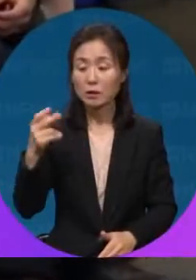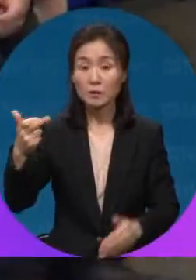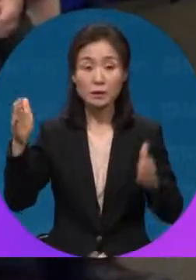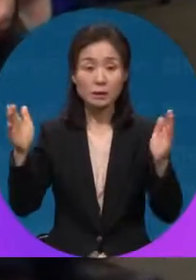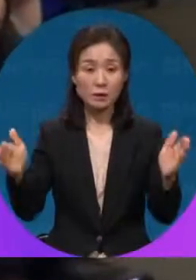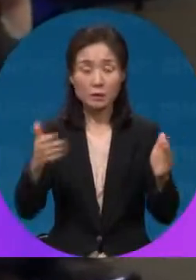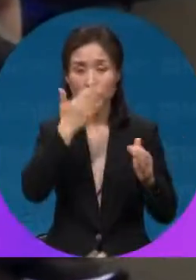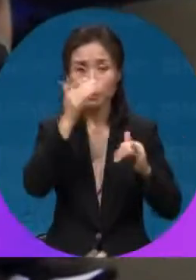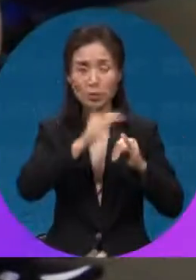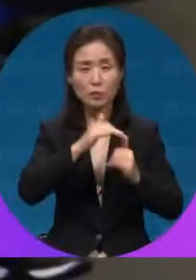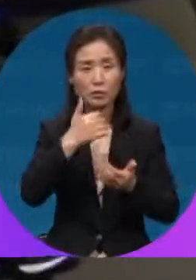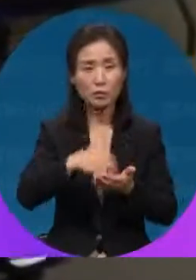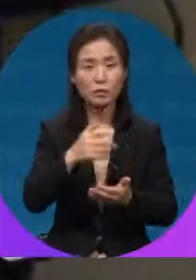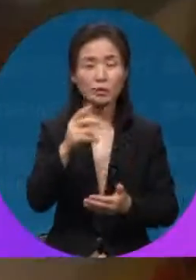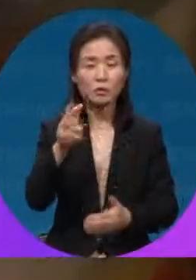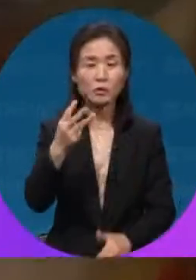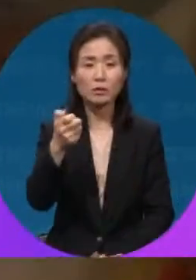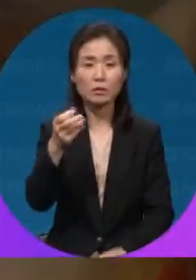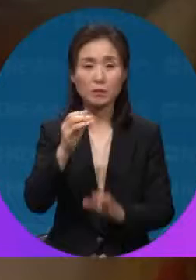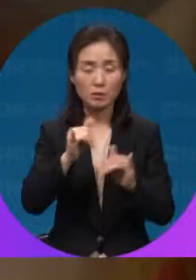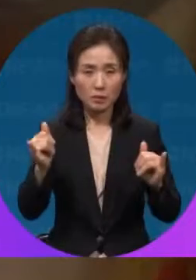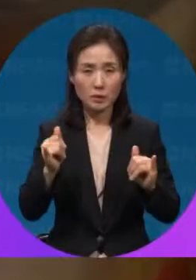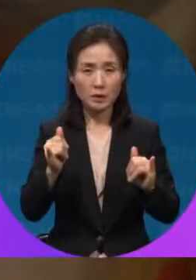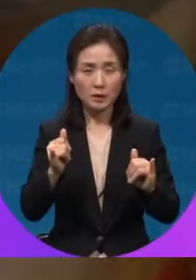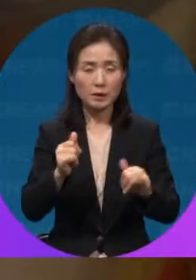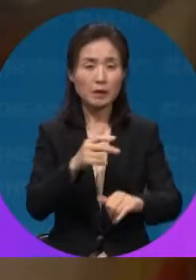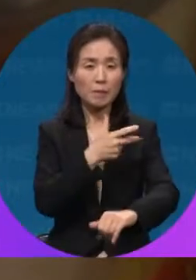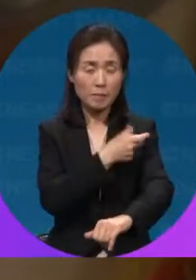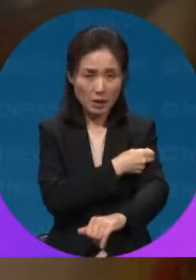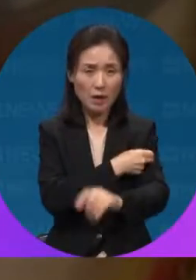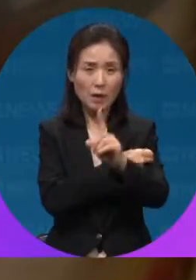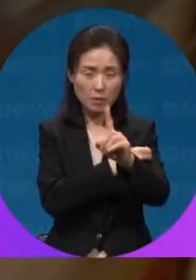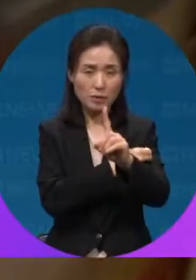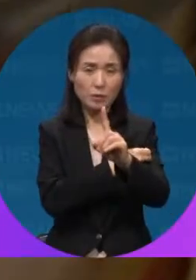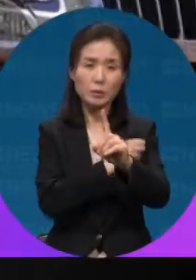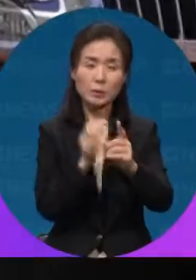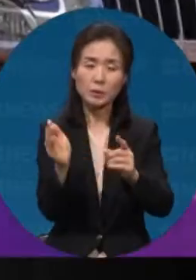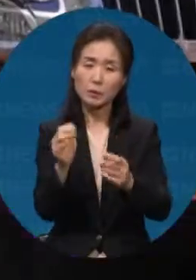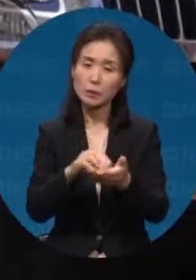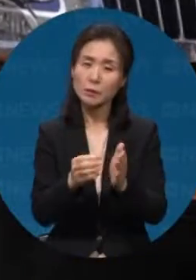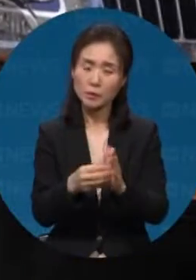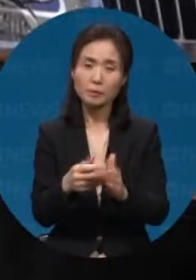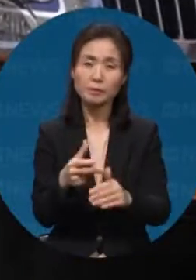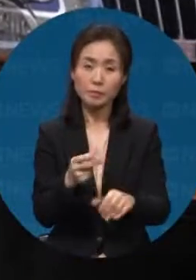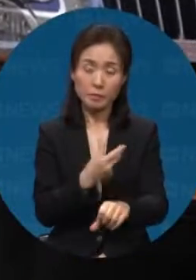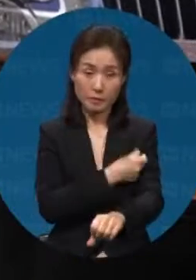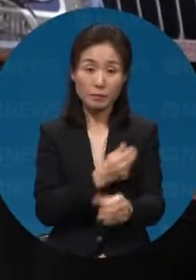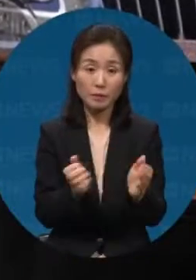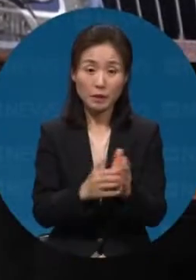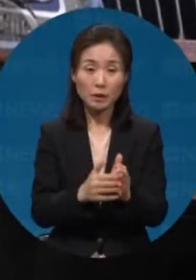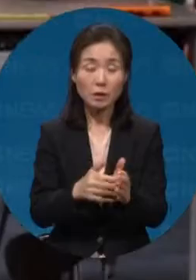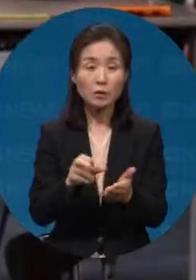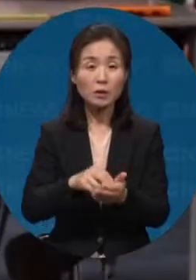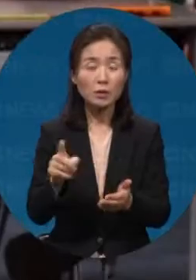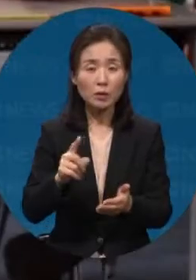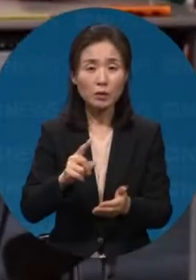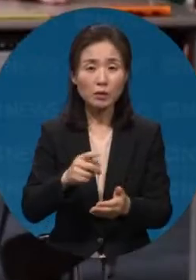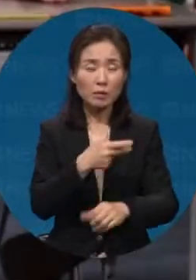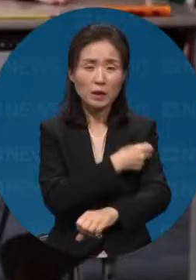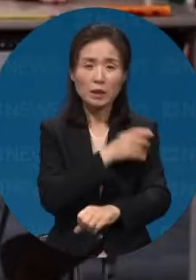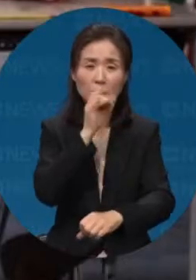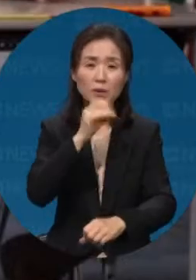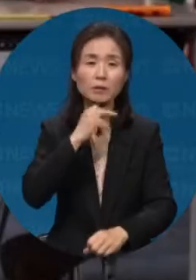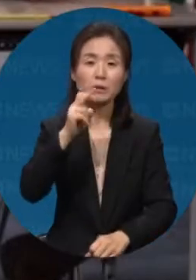사이 청소년 350만 명이 적어도 한 번 이상 백신을 접종한 겁니다. 문제는 아직 백신을 맞을 수 없는